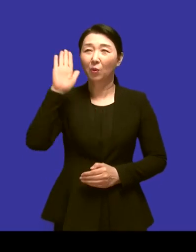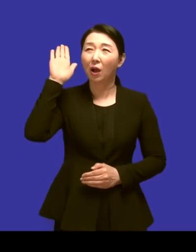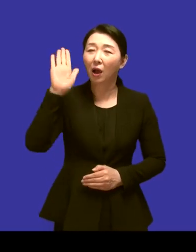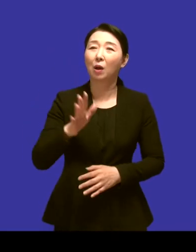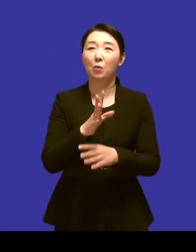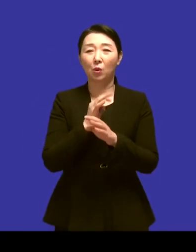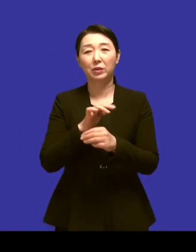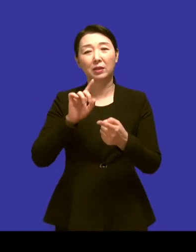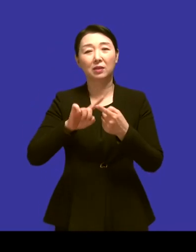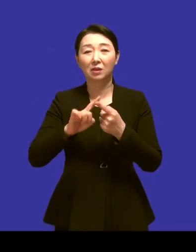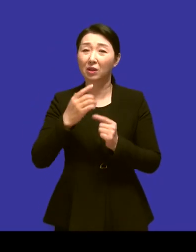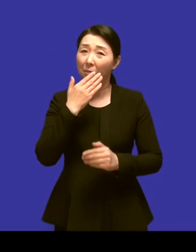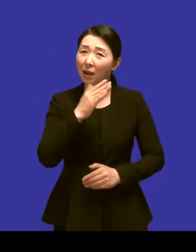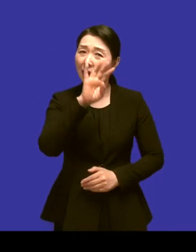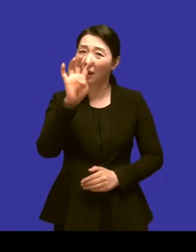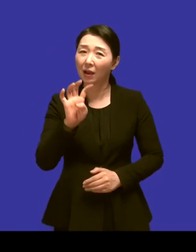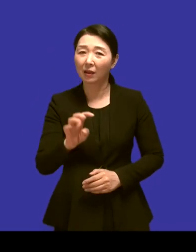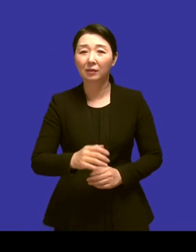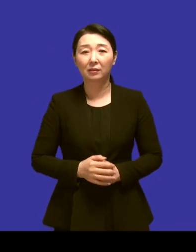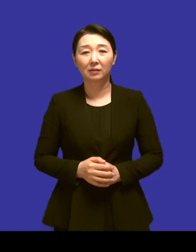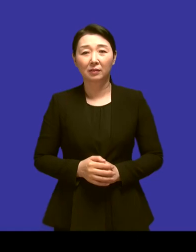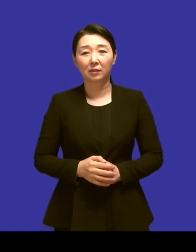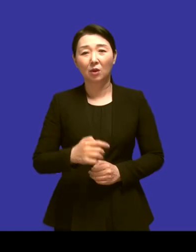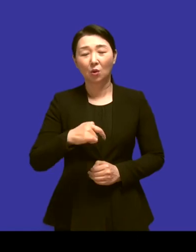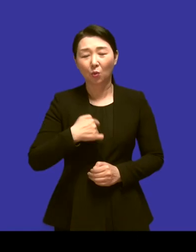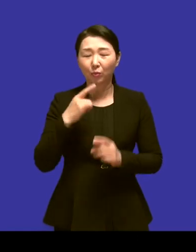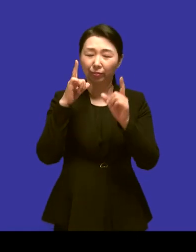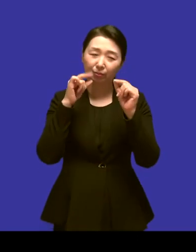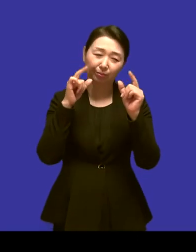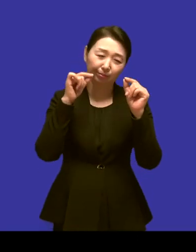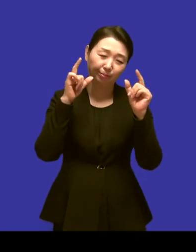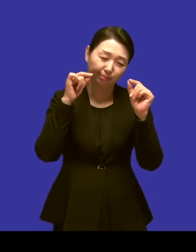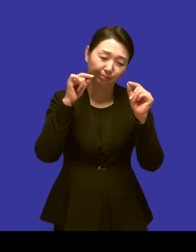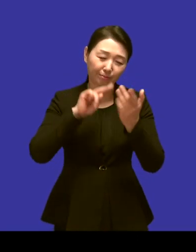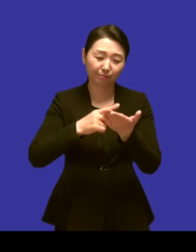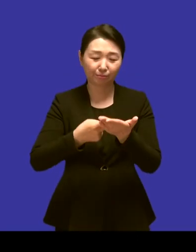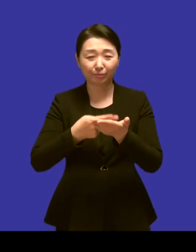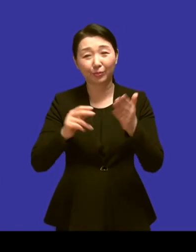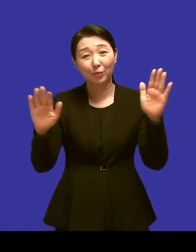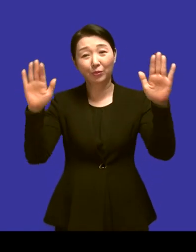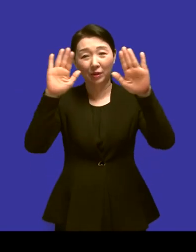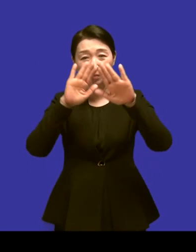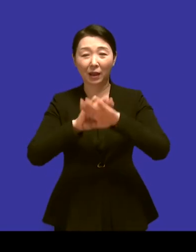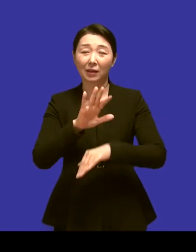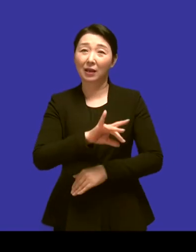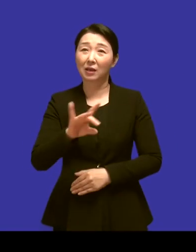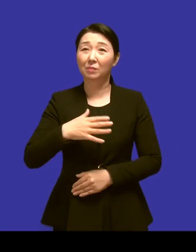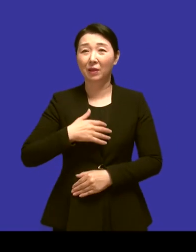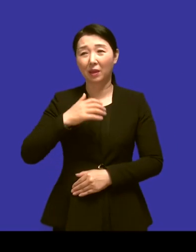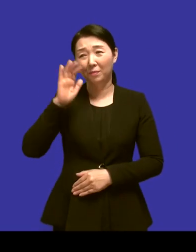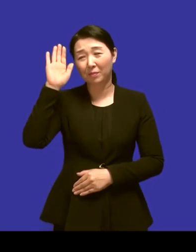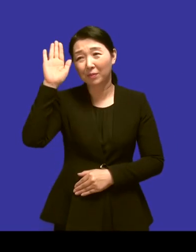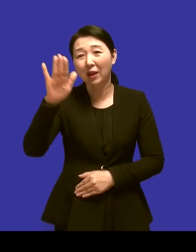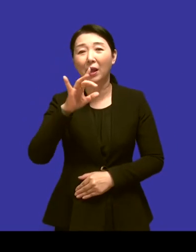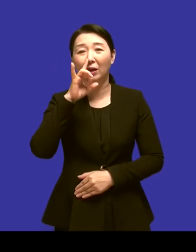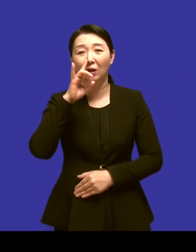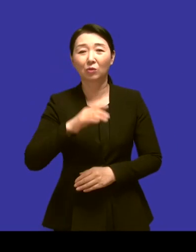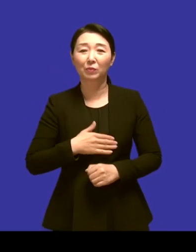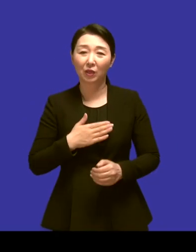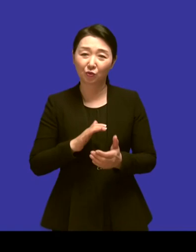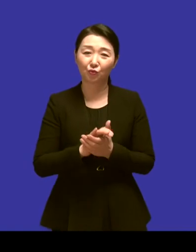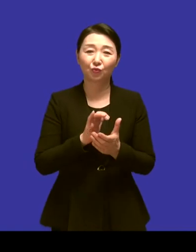언젠가 그렇게 될 수 있을까. 홀로 잠 못 자서 뒤척이는 오늘 밤 가끔 내 미래가 궁금해.